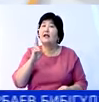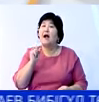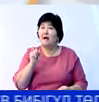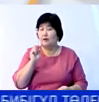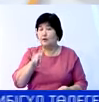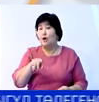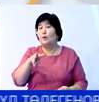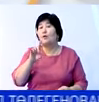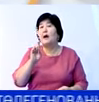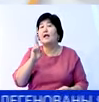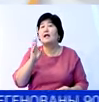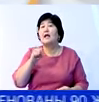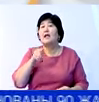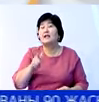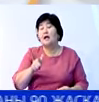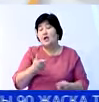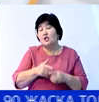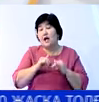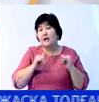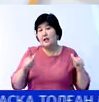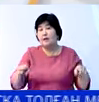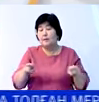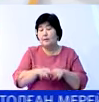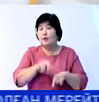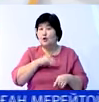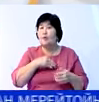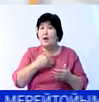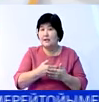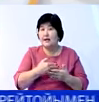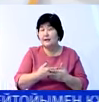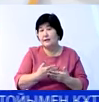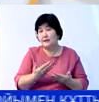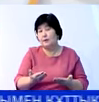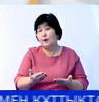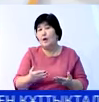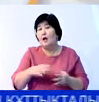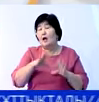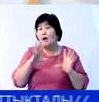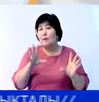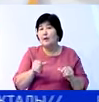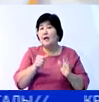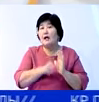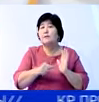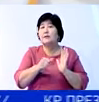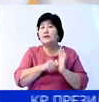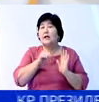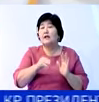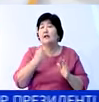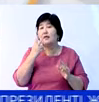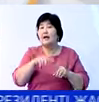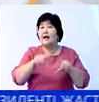біз маркетинг жағынан дамытып, және есеме бойынша жұмыс жасап, апайдың белгілі бір сомасын 66 мың бойынша 2